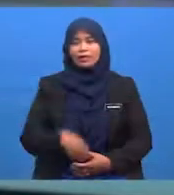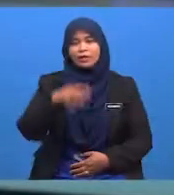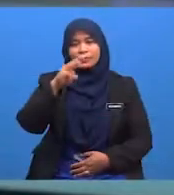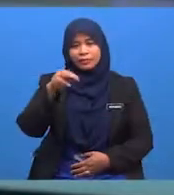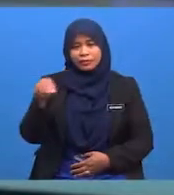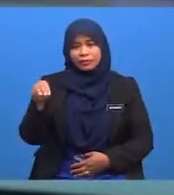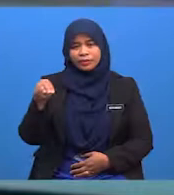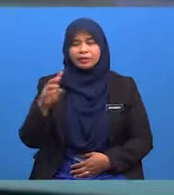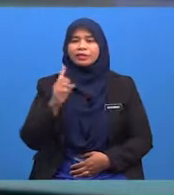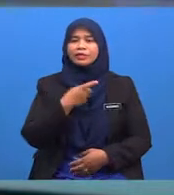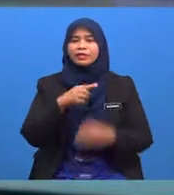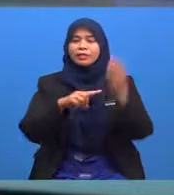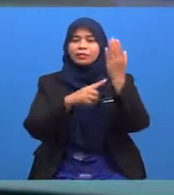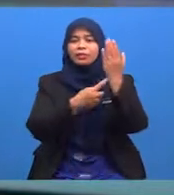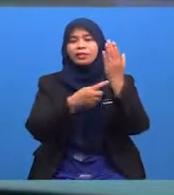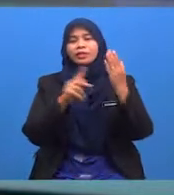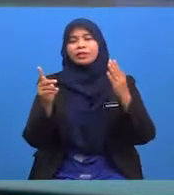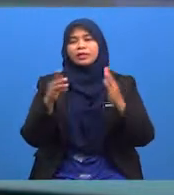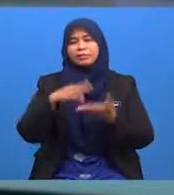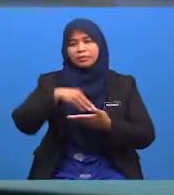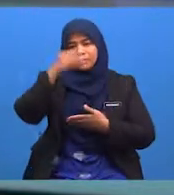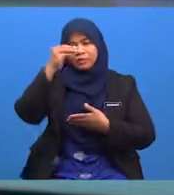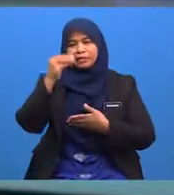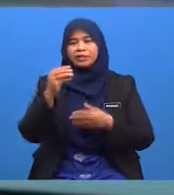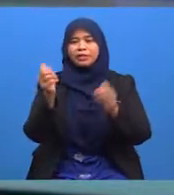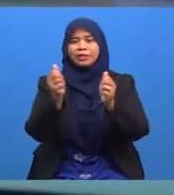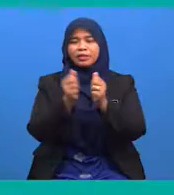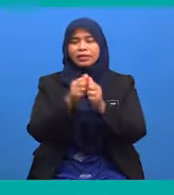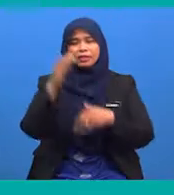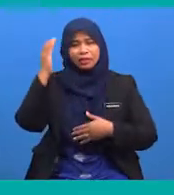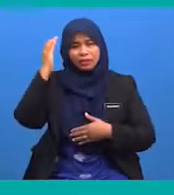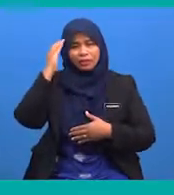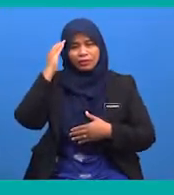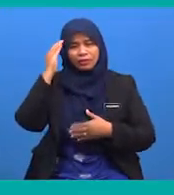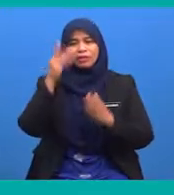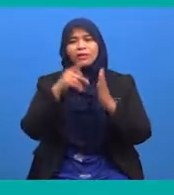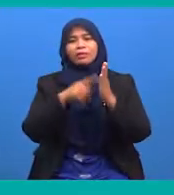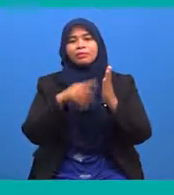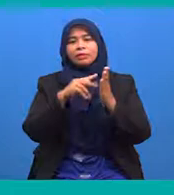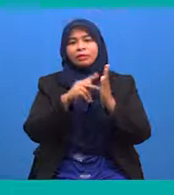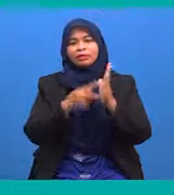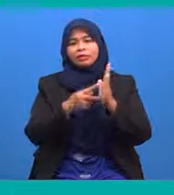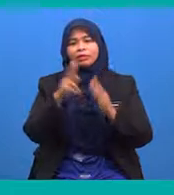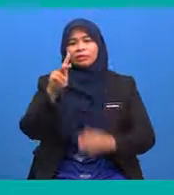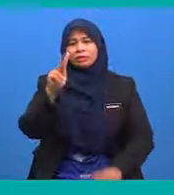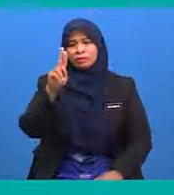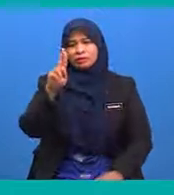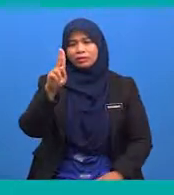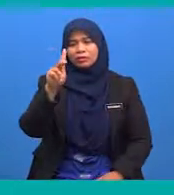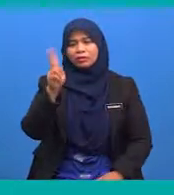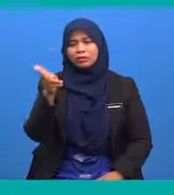Murid-murid, kita mulakan pembelajaran dengan mengetahui konsep rukhsah dalam syariat